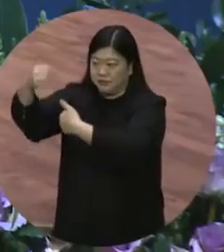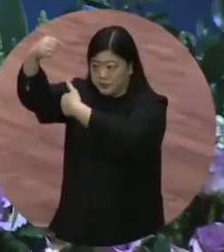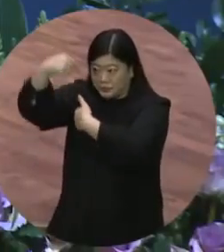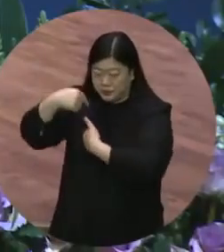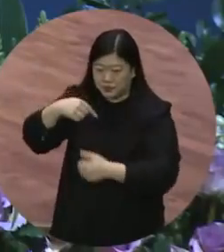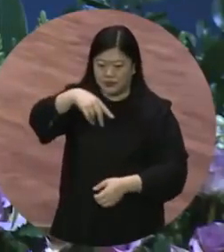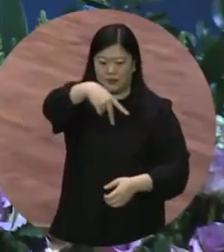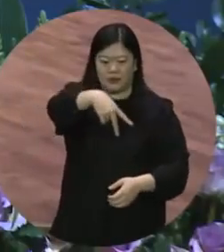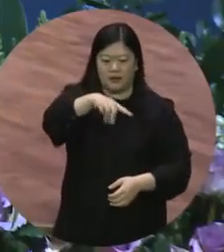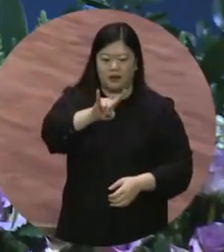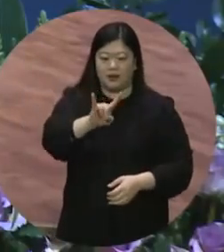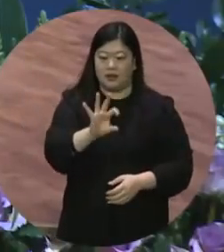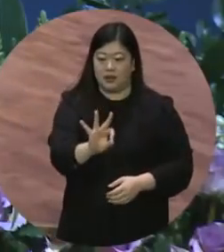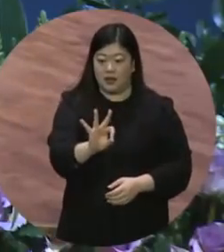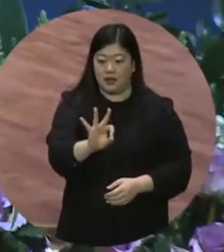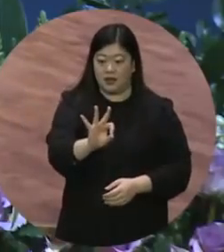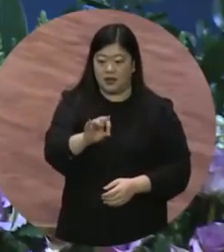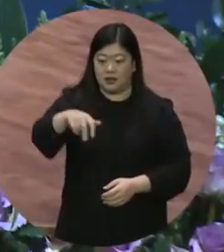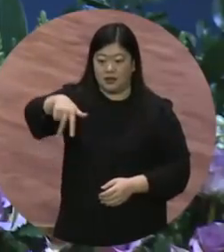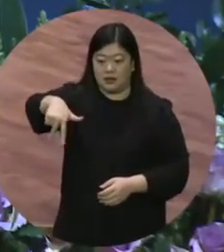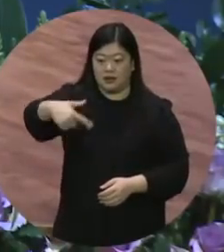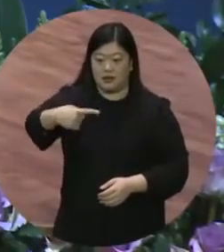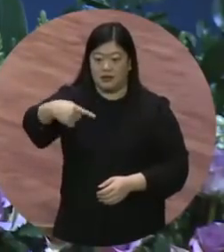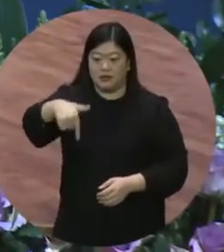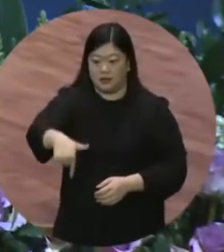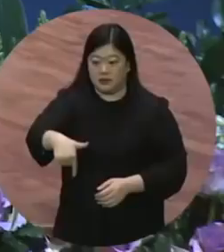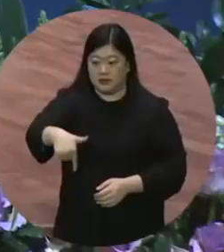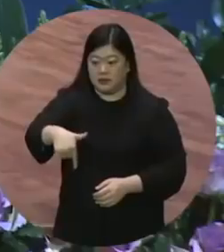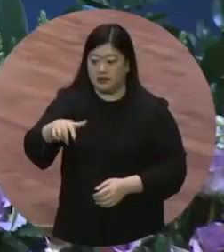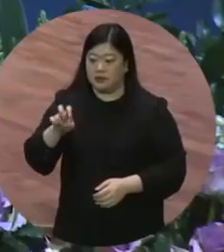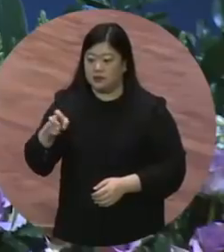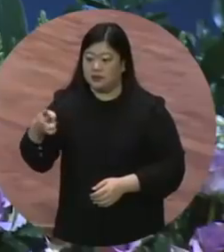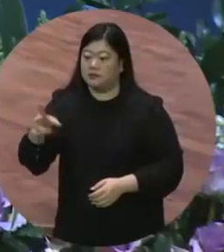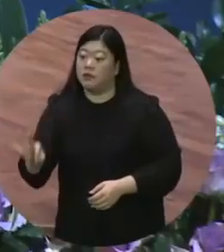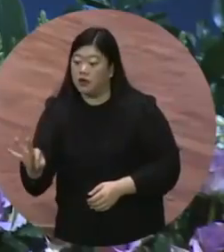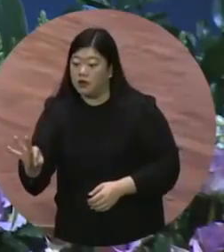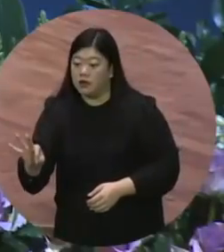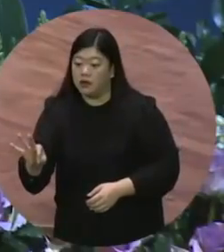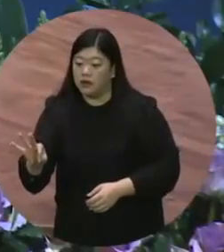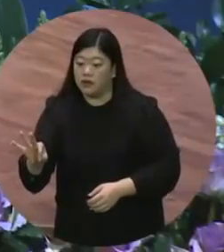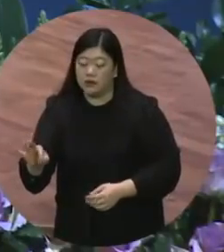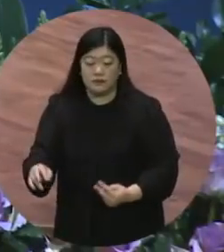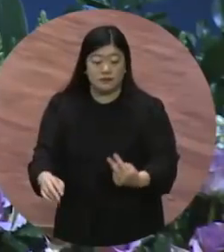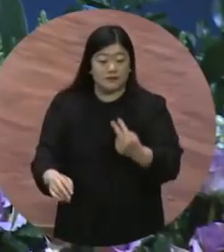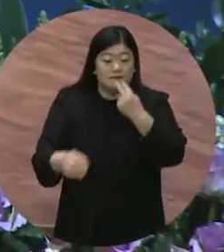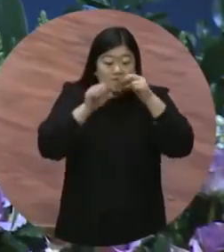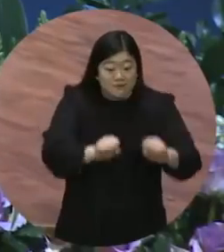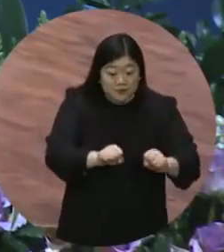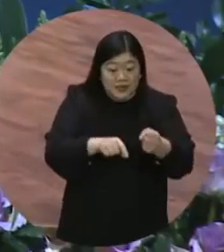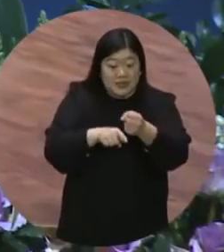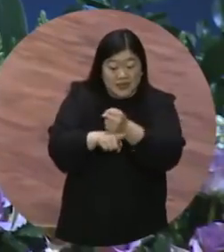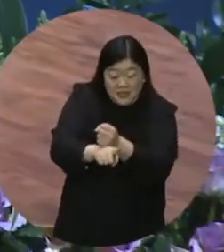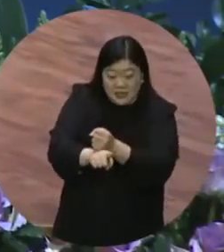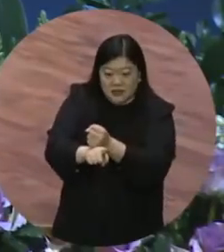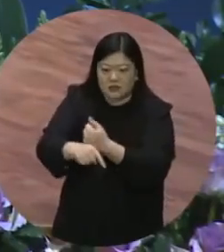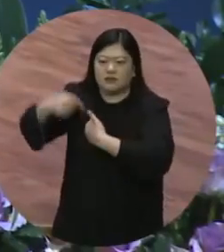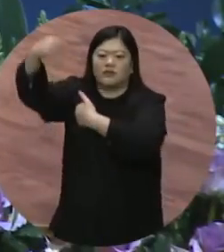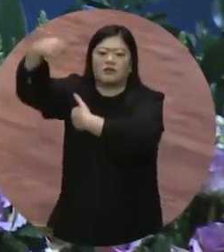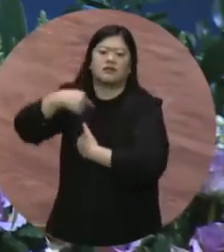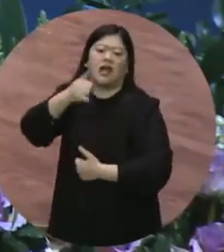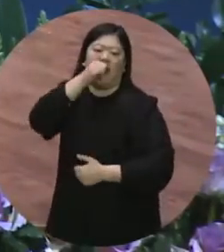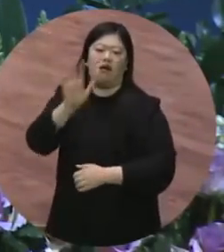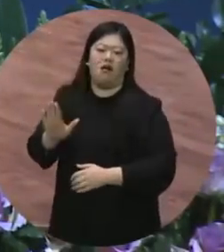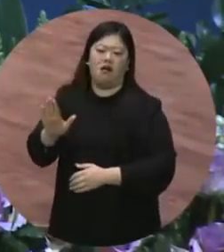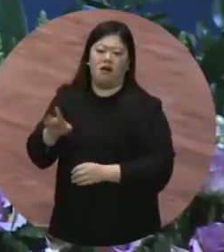살아있다는 것은 사명이 있는 거예요. 나를 향한 계획이 있습니다. 60억 인구 중에서 복음을 깨달았다.